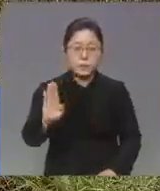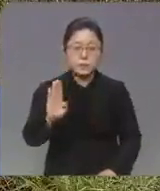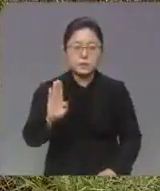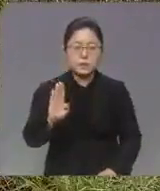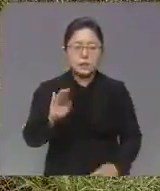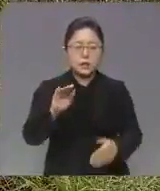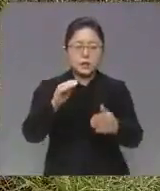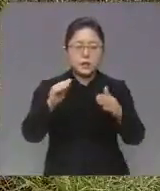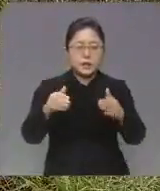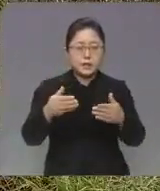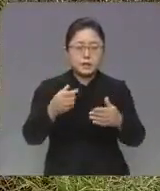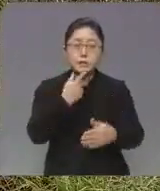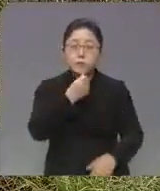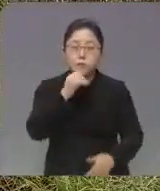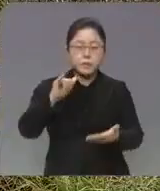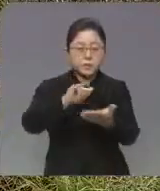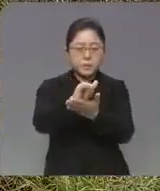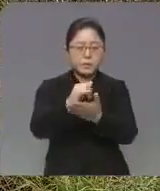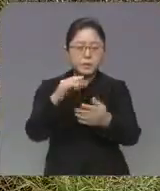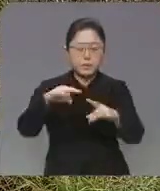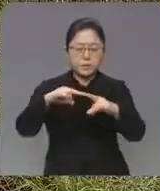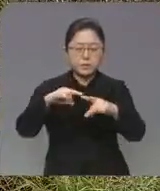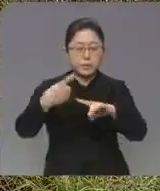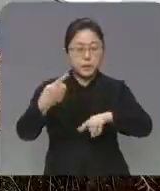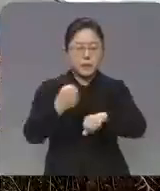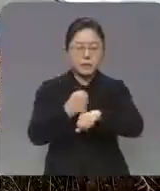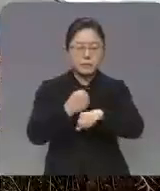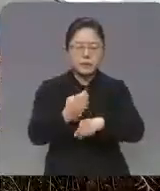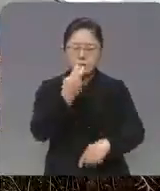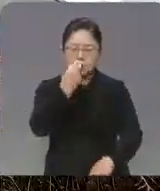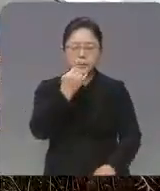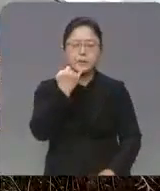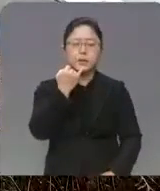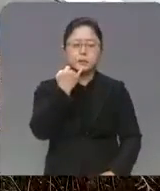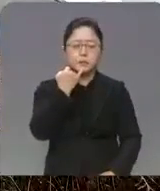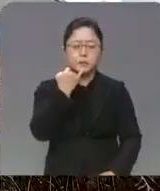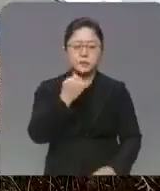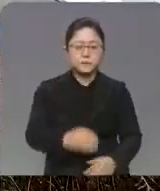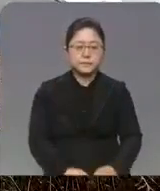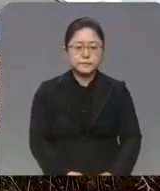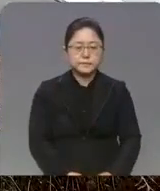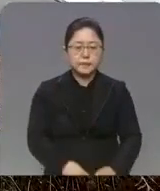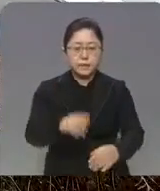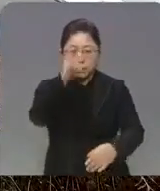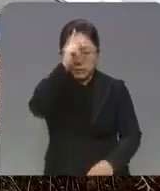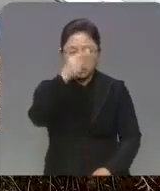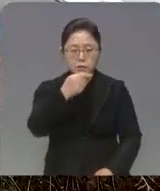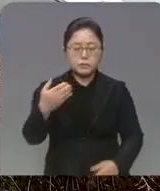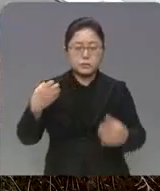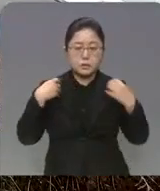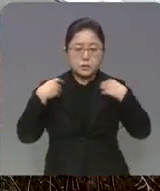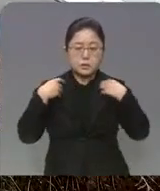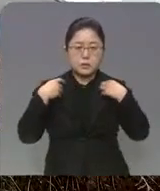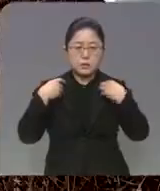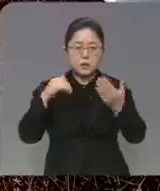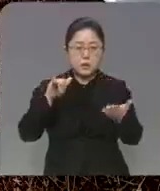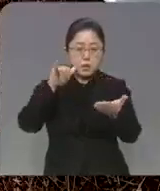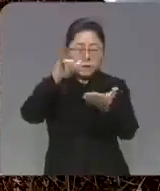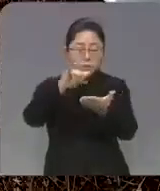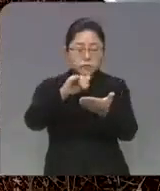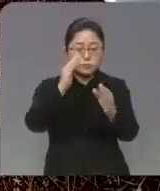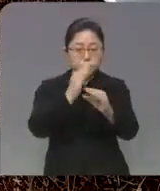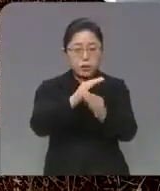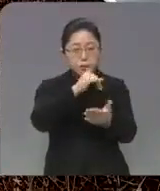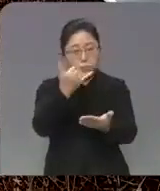경비행기 에 탑승한 2명이 골절상을 입었지만 생명에는 지장이 없는 것으로 전해졌습니다 경찰과 소방당국은 착륙 과정에서